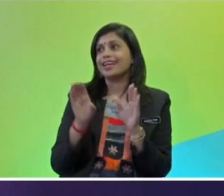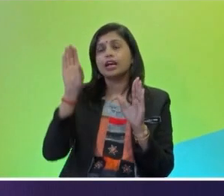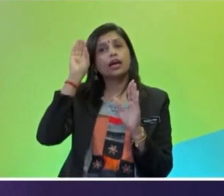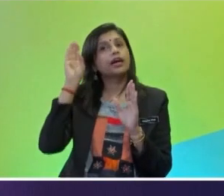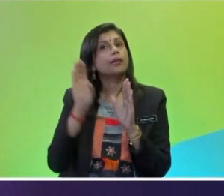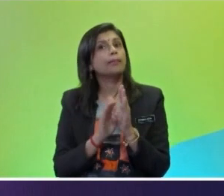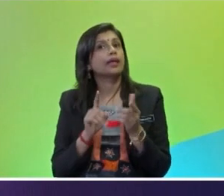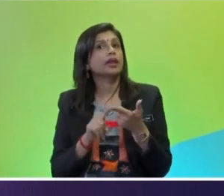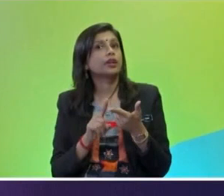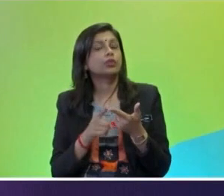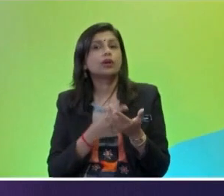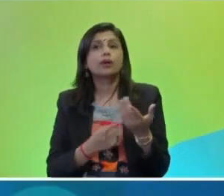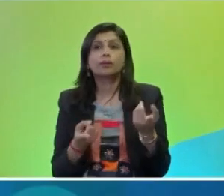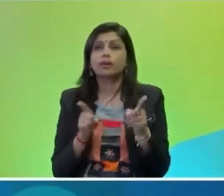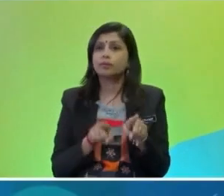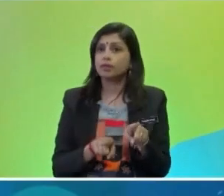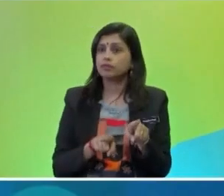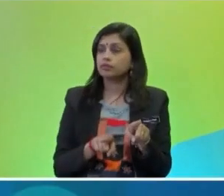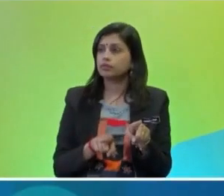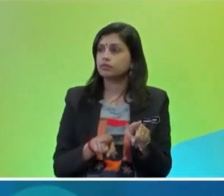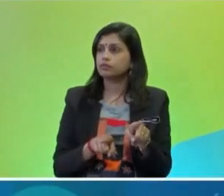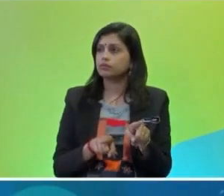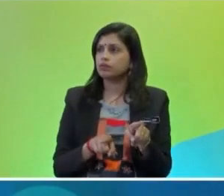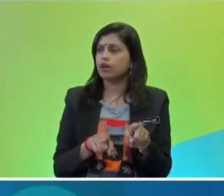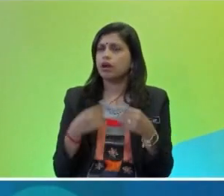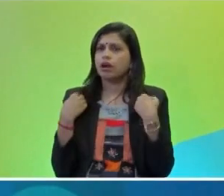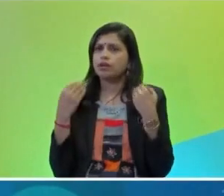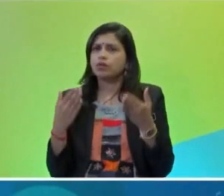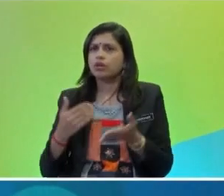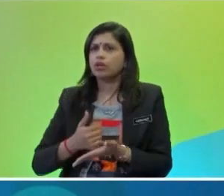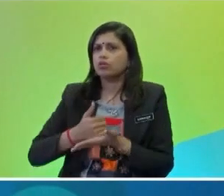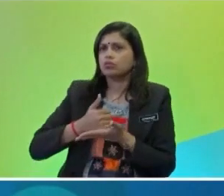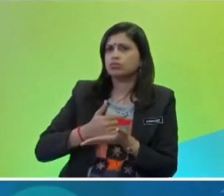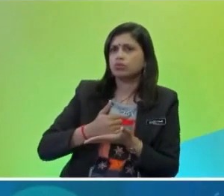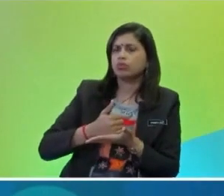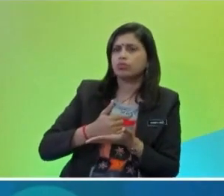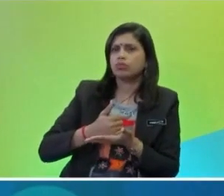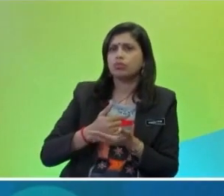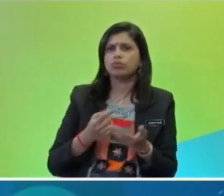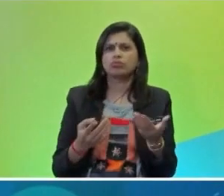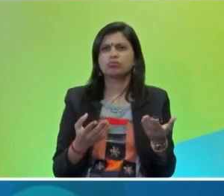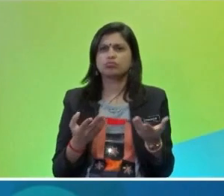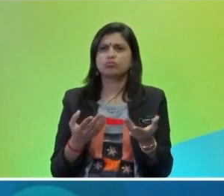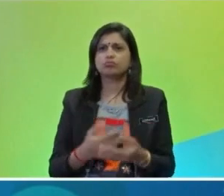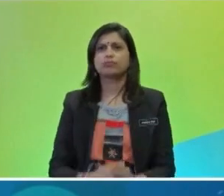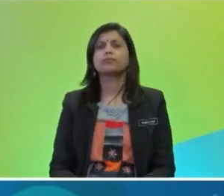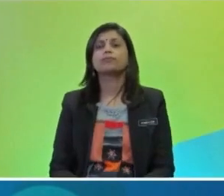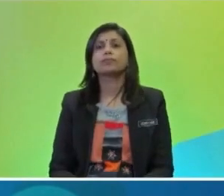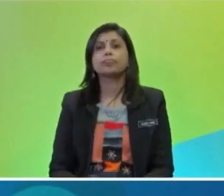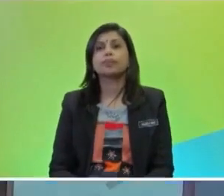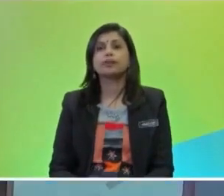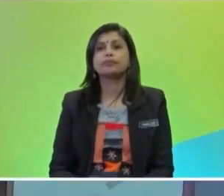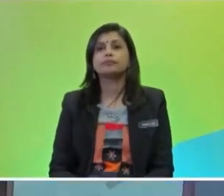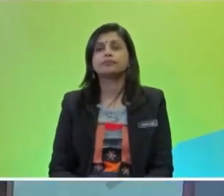Nampak macam ada yang nak membantu. Yes, membantu dalam kawasan kejiranan. Ya. Okey, baik. Okey,